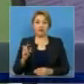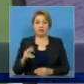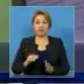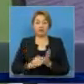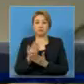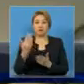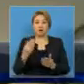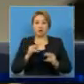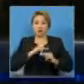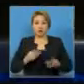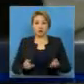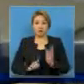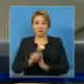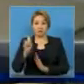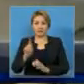жұмыс орны құрылды.